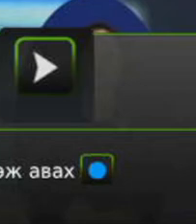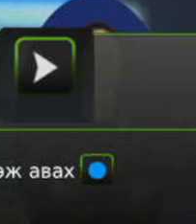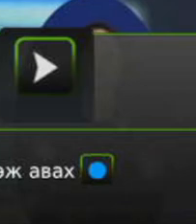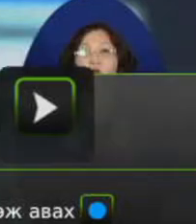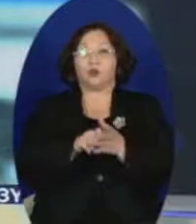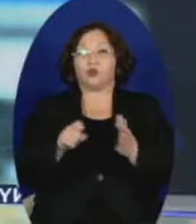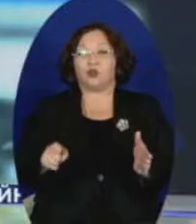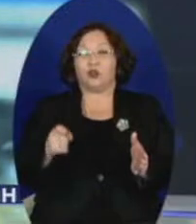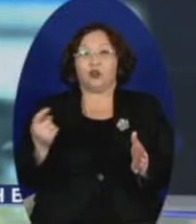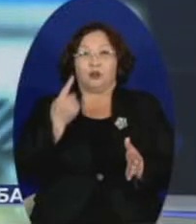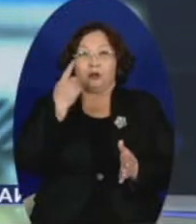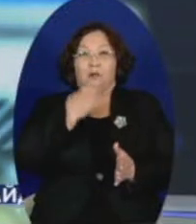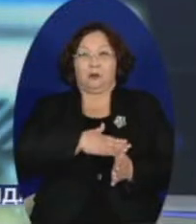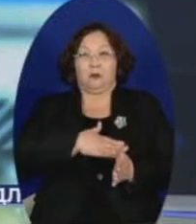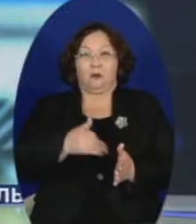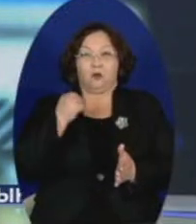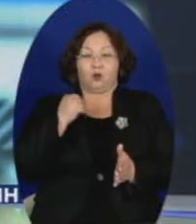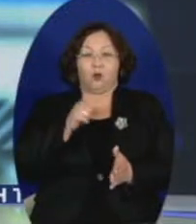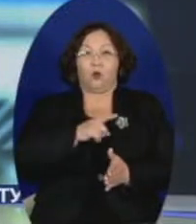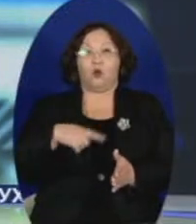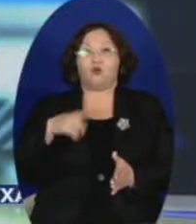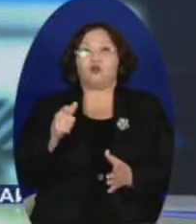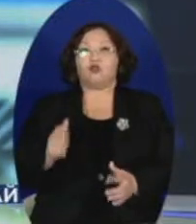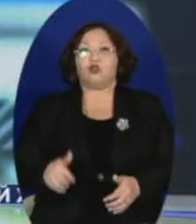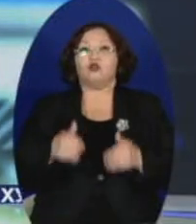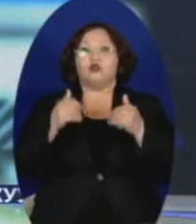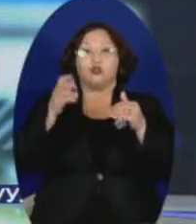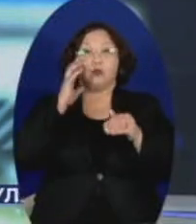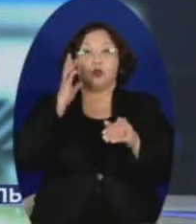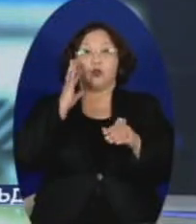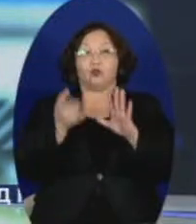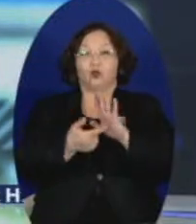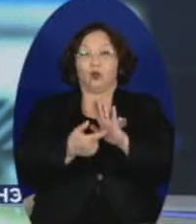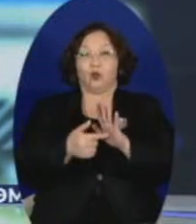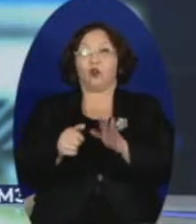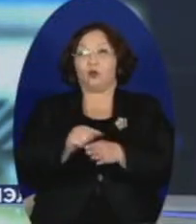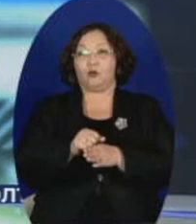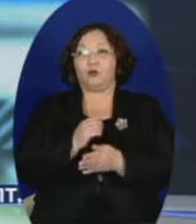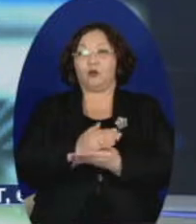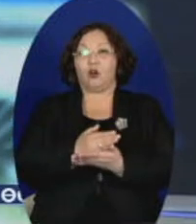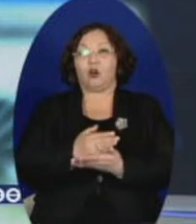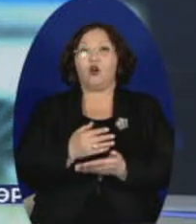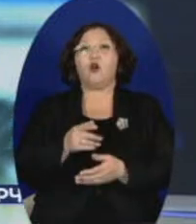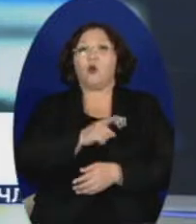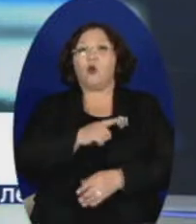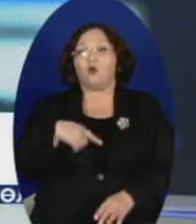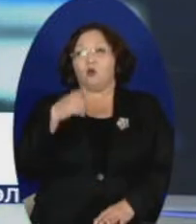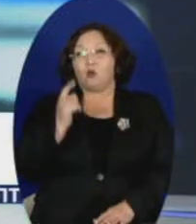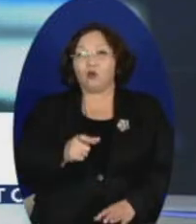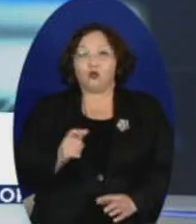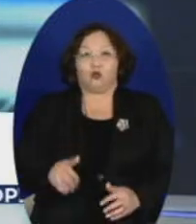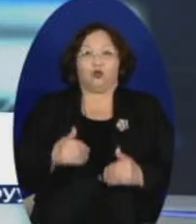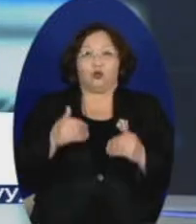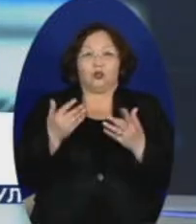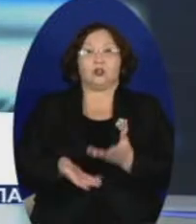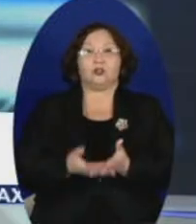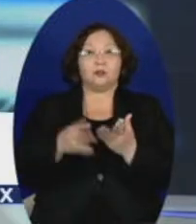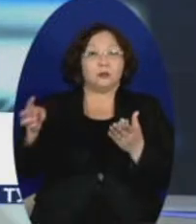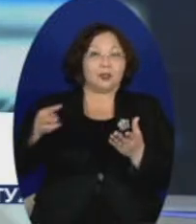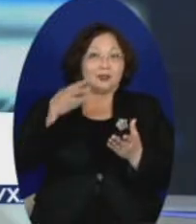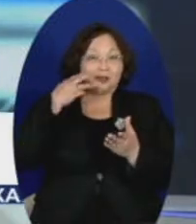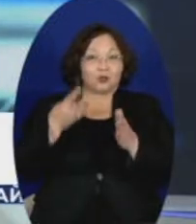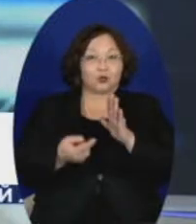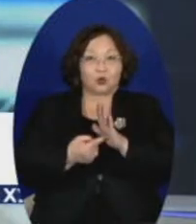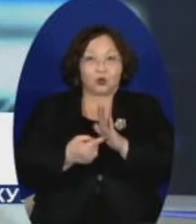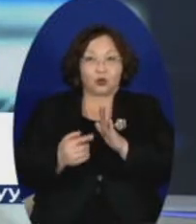Хөгжил хүрсэн улс орнуудын хөгжлийн үндэс нь хувь хүний хөгжлийн бодлогод суурилсан байдаг. За өөрөөр хэлэх юм бол хувь хүний хөгжлийг дэмжих мэдлэг суурилсан